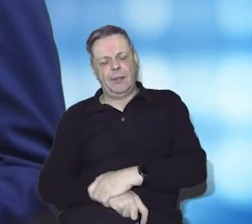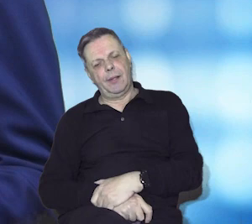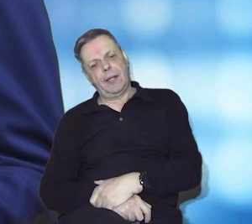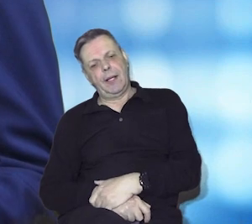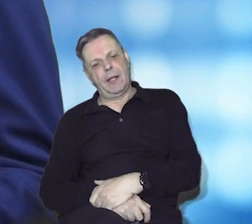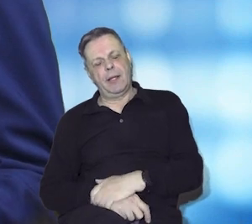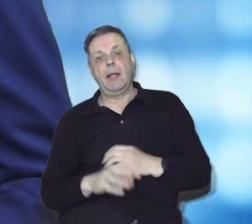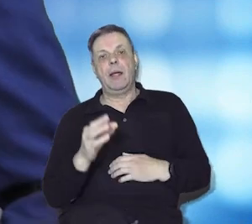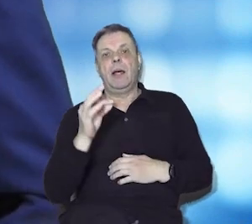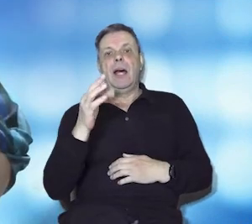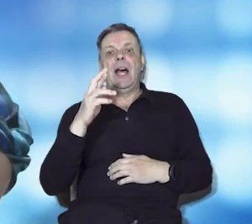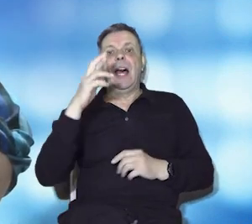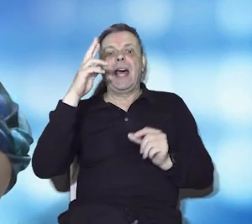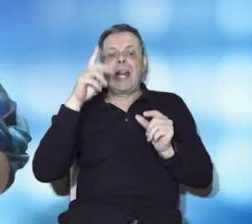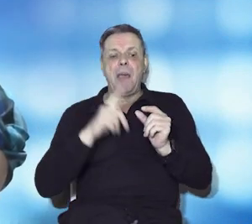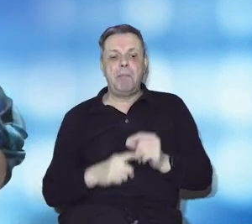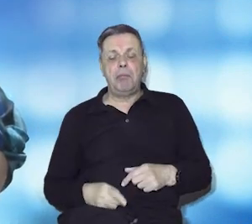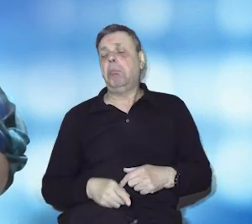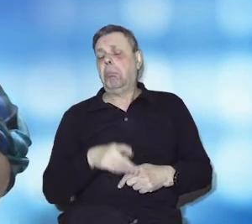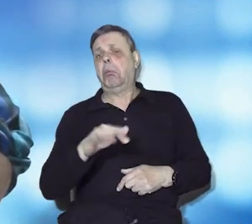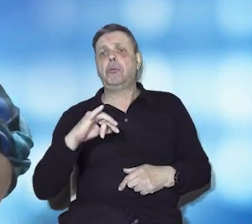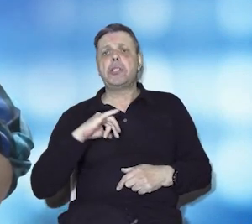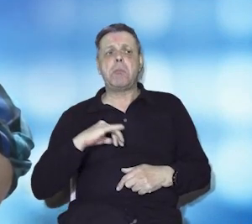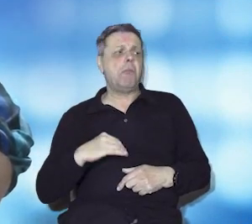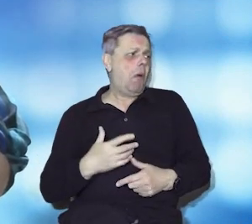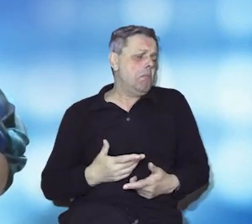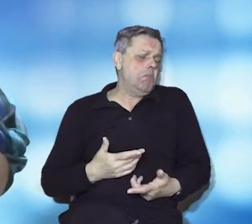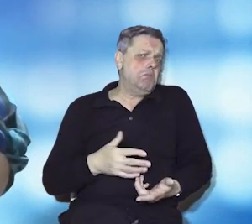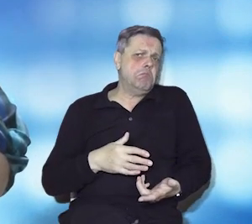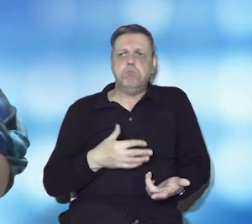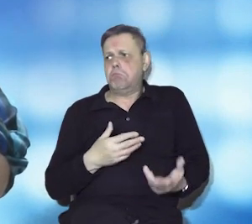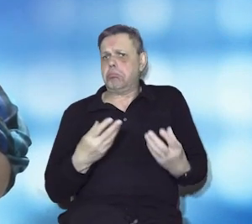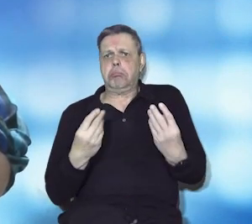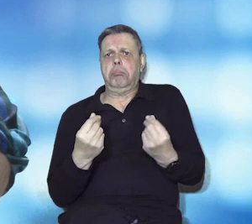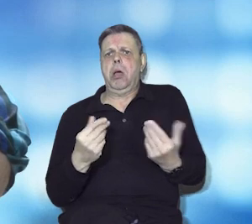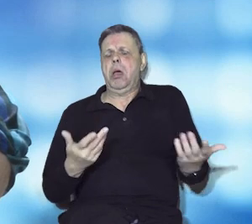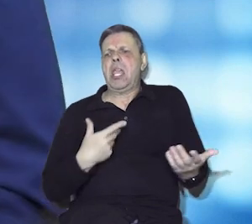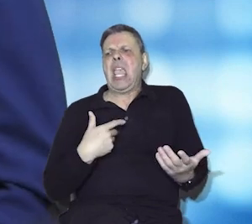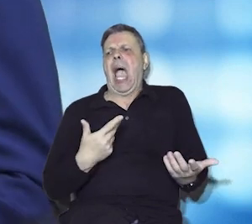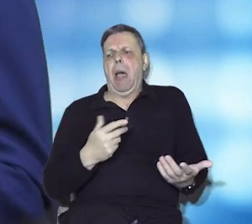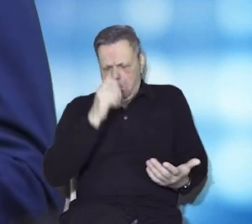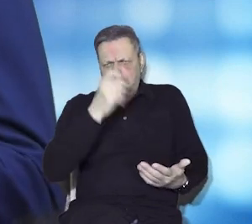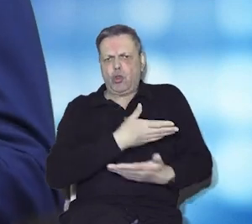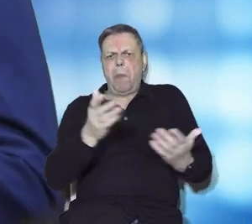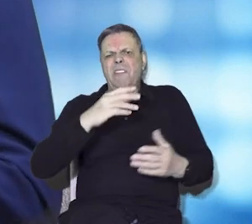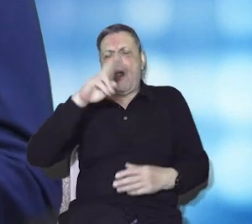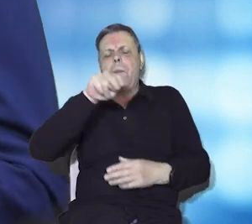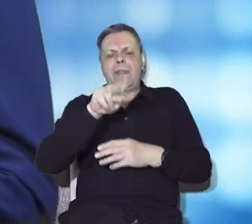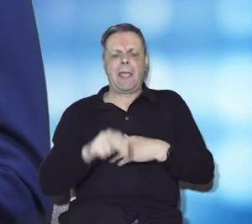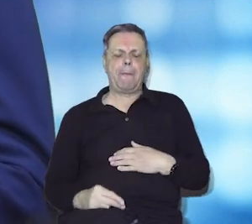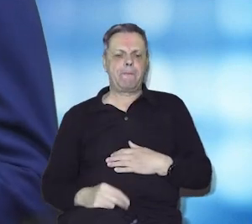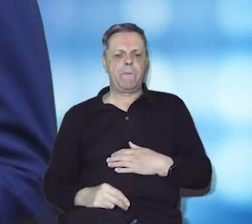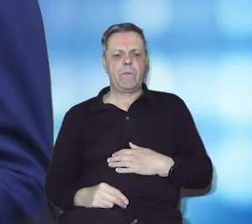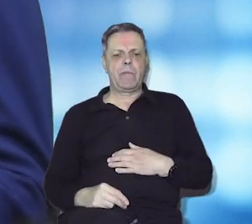Rap? Takve rap, stvari? Pa zanimljivo je. Cijenim umjetnike sve. Je li to u redu? Tako